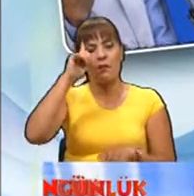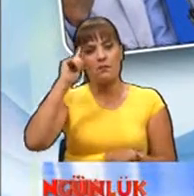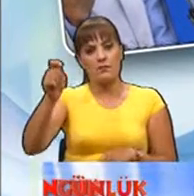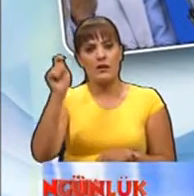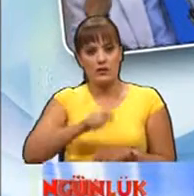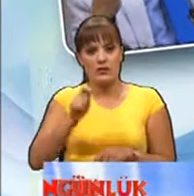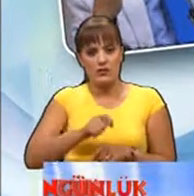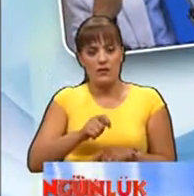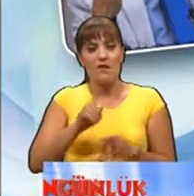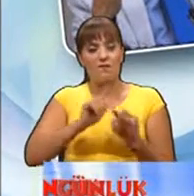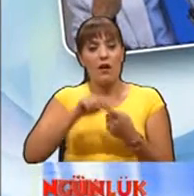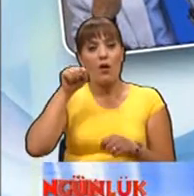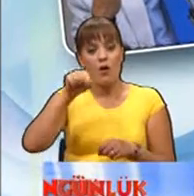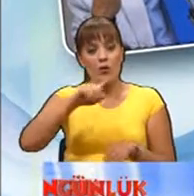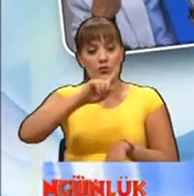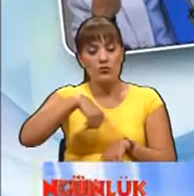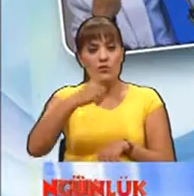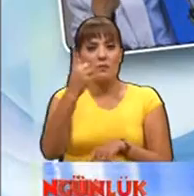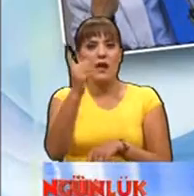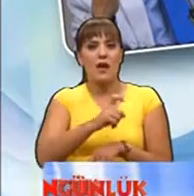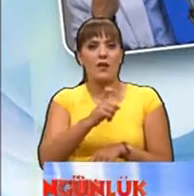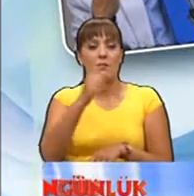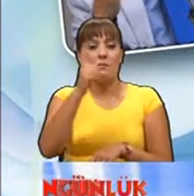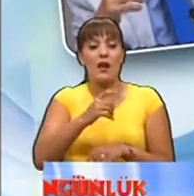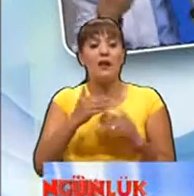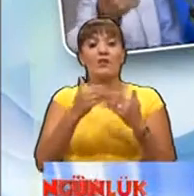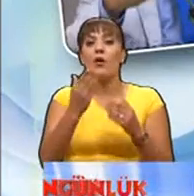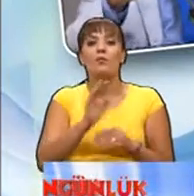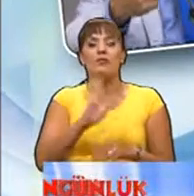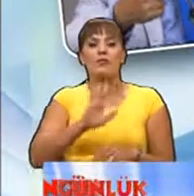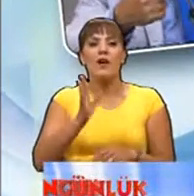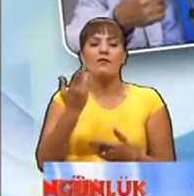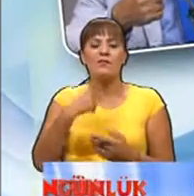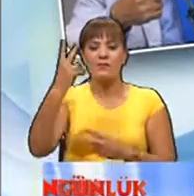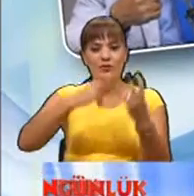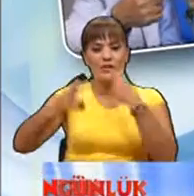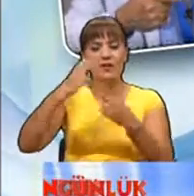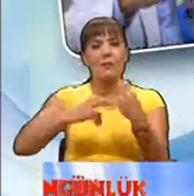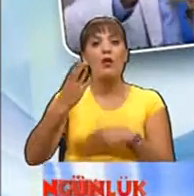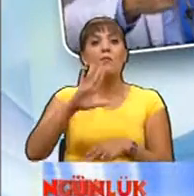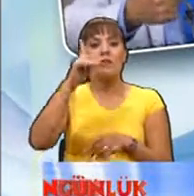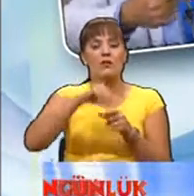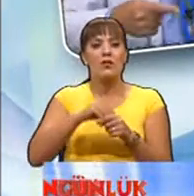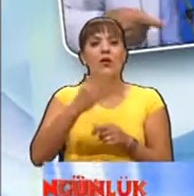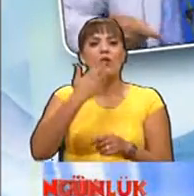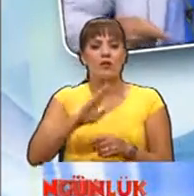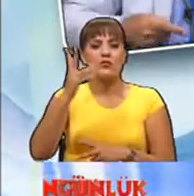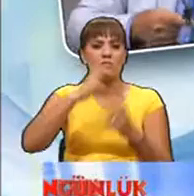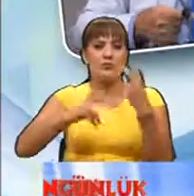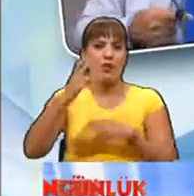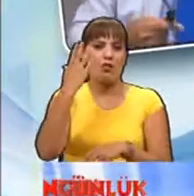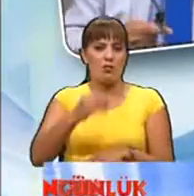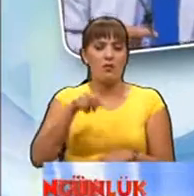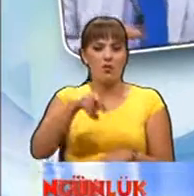bildirecekler. Ve o süre de bir ay. Bir ayı geçirmeyecek. Güzel. Suistimalleri önlemek için. Tabii. Aksi halde suistimaller olur.